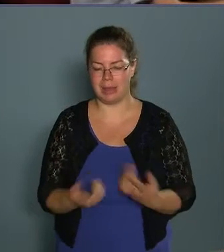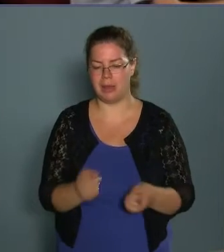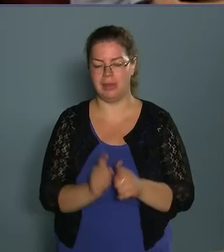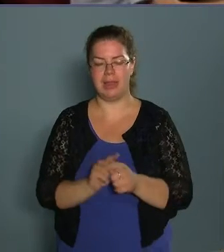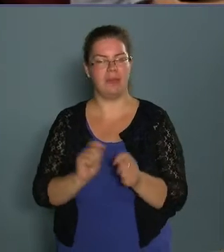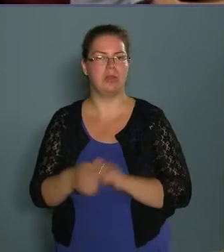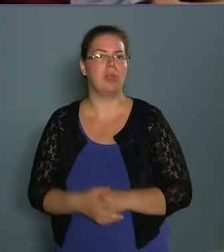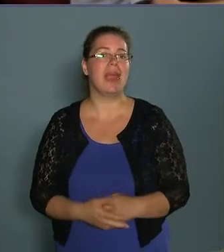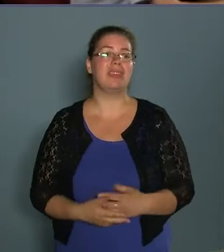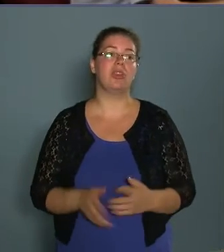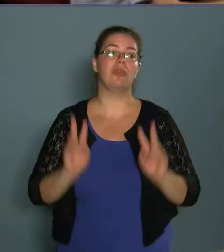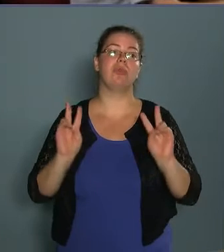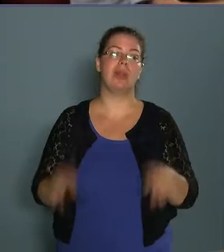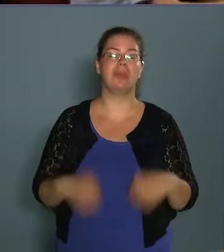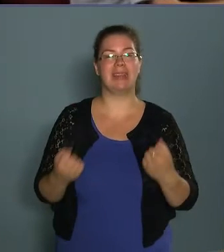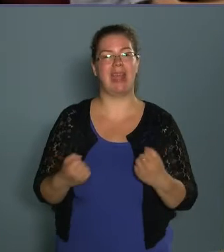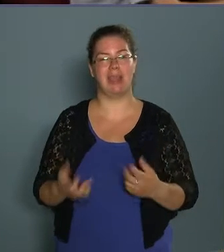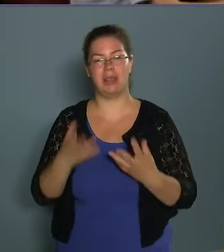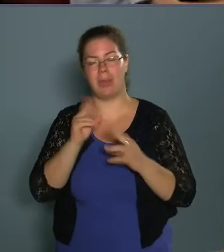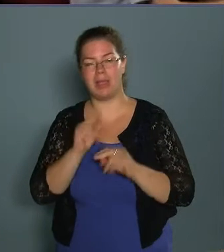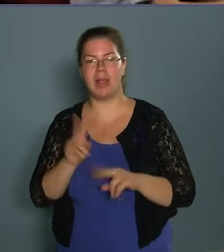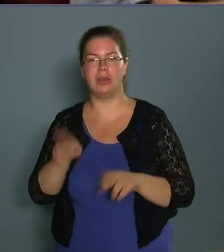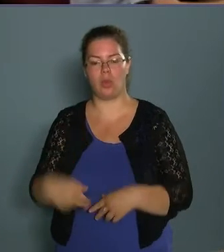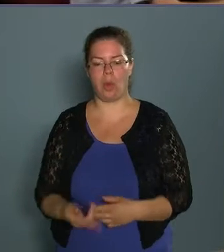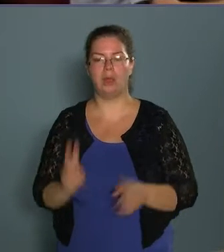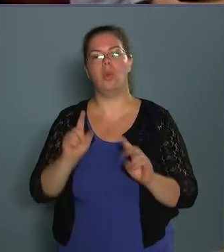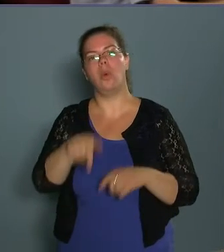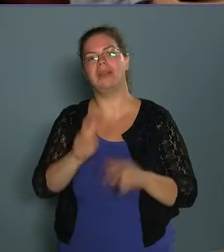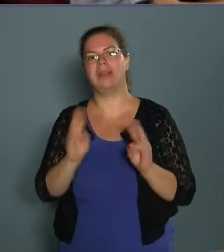beszélni róla, valóban ott kell lenni és látni, hogy mennyire